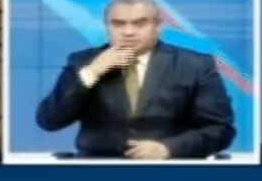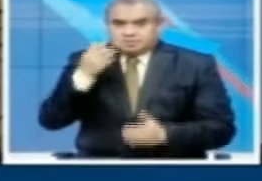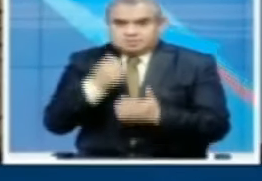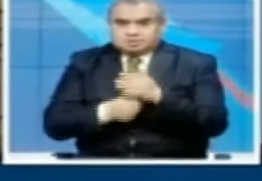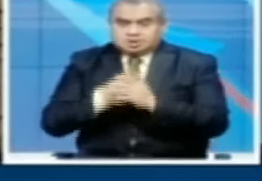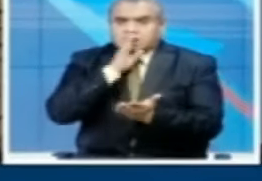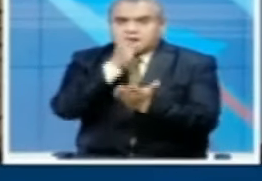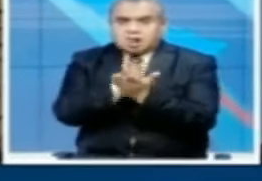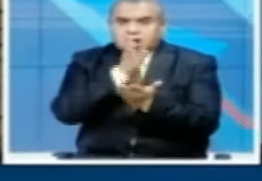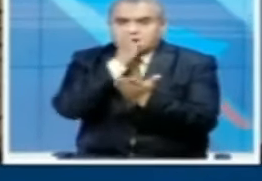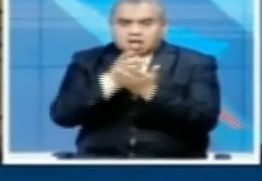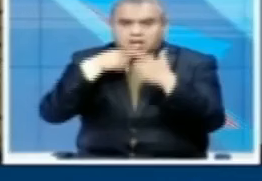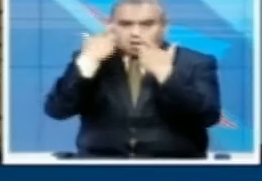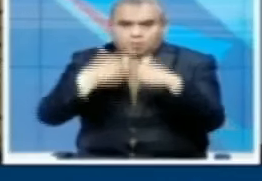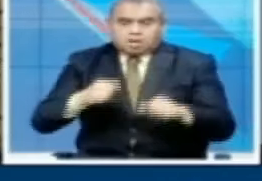حقوق هذا الوطن العظيم